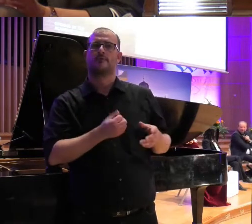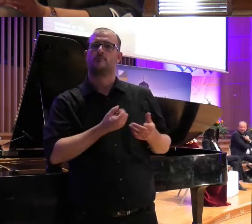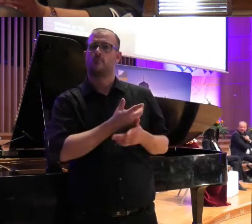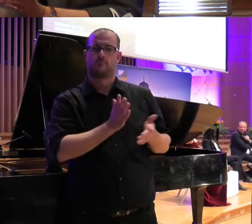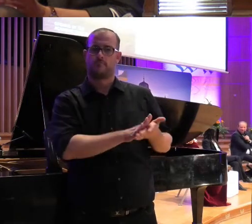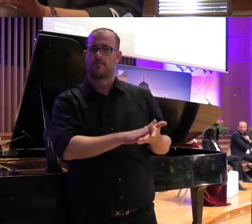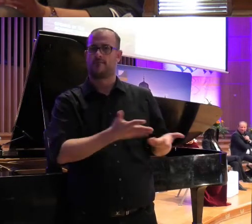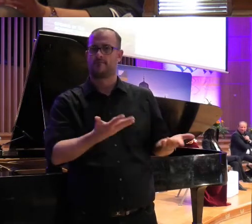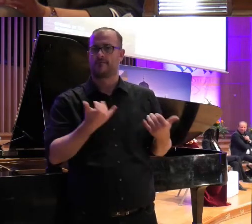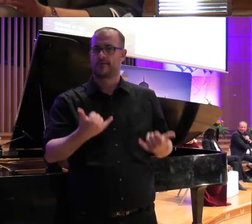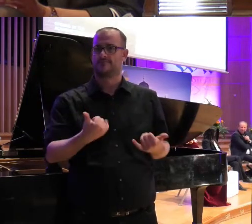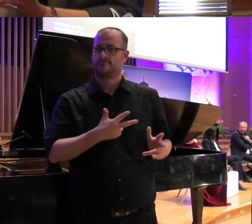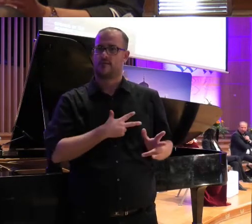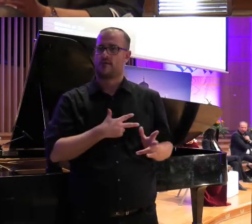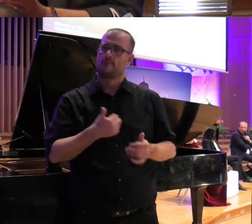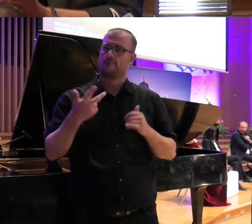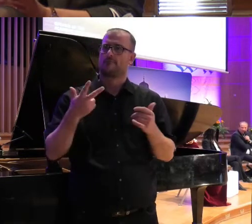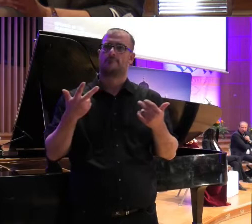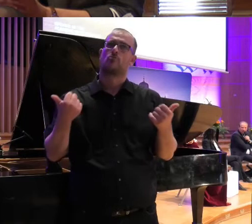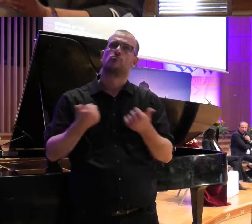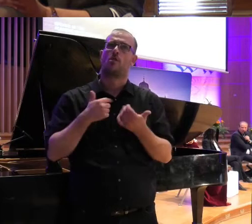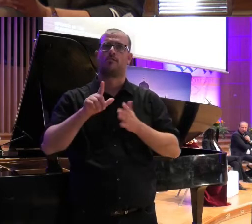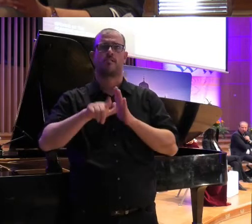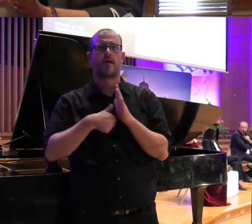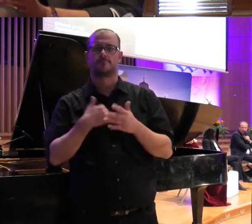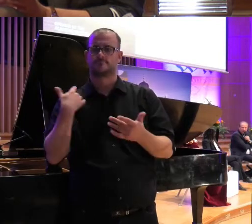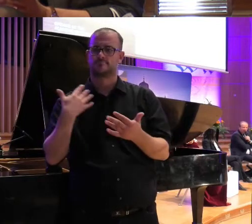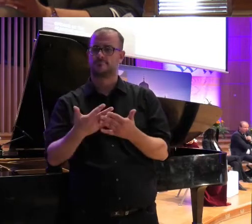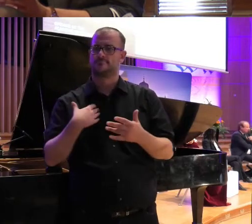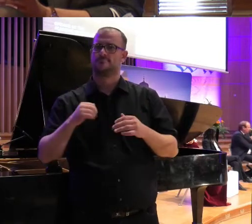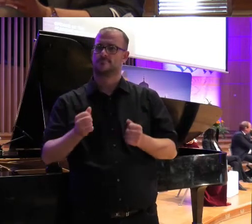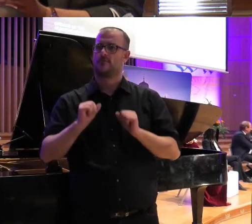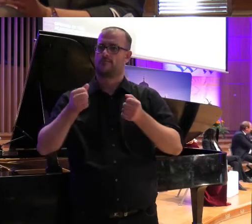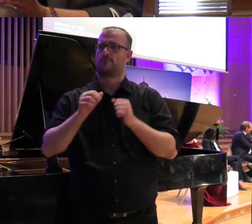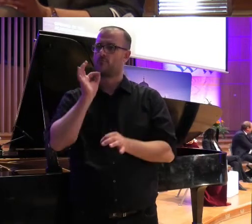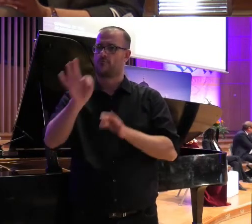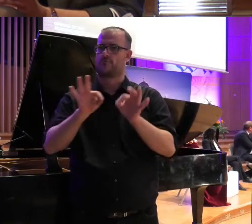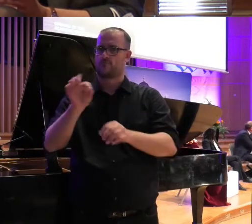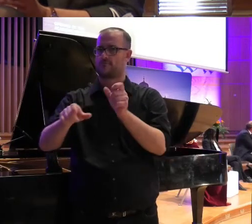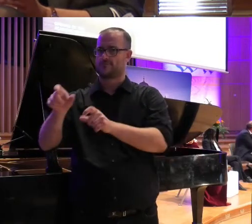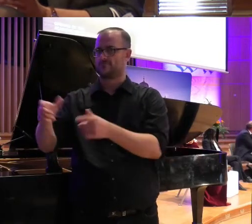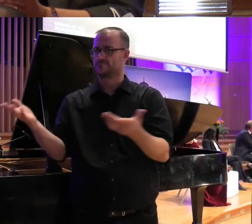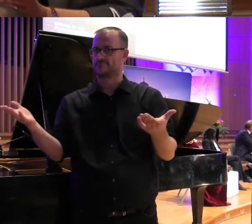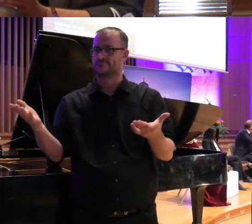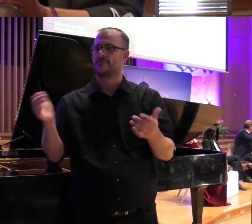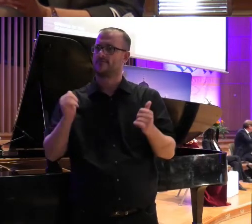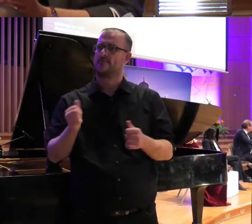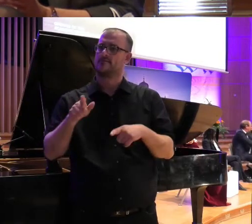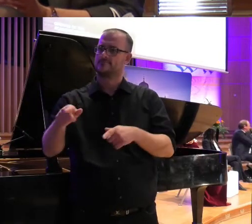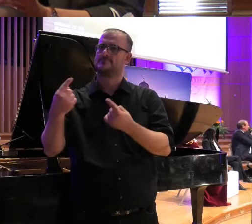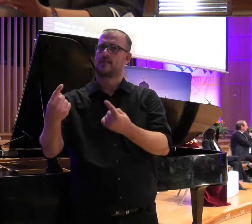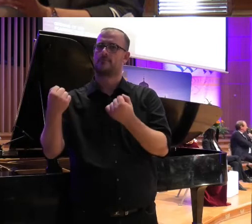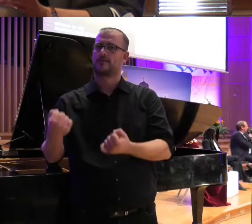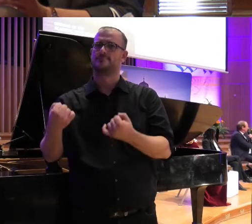das ist jetzt wirklich eine tolle Leistung, die man jetzt erbringen kann für die Bevölkerung, tatsächlich wieder von A nach B zu